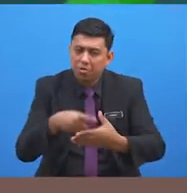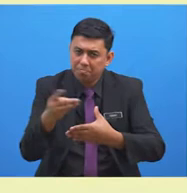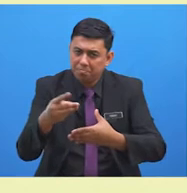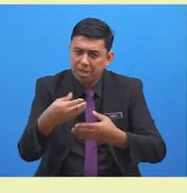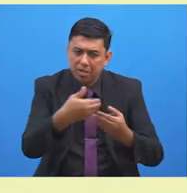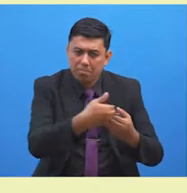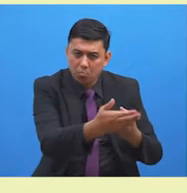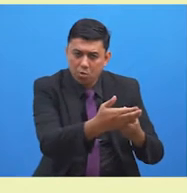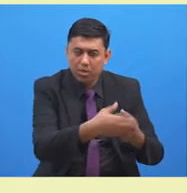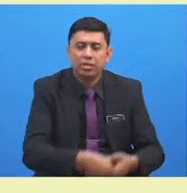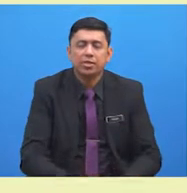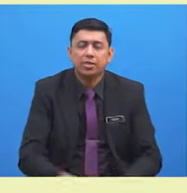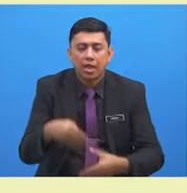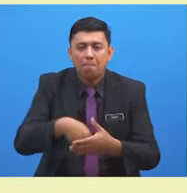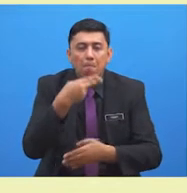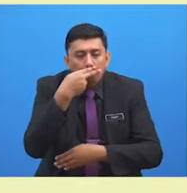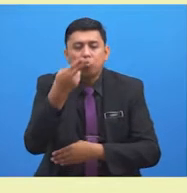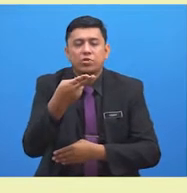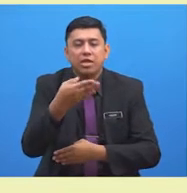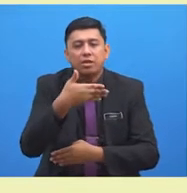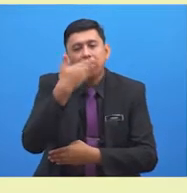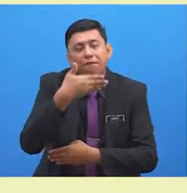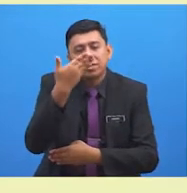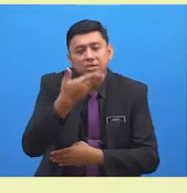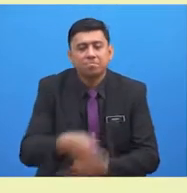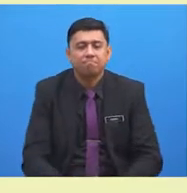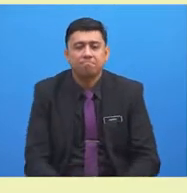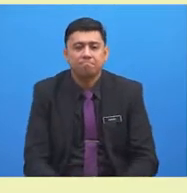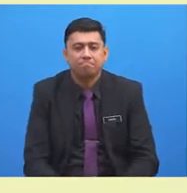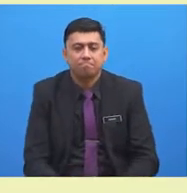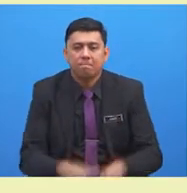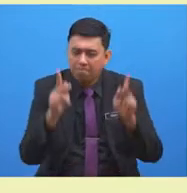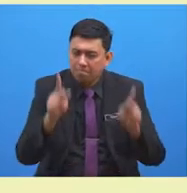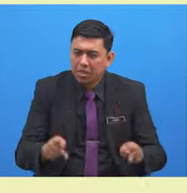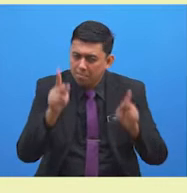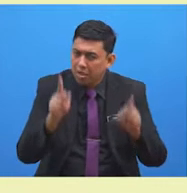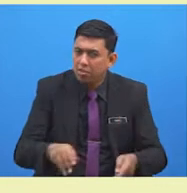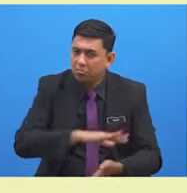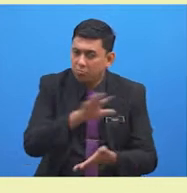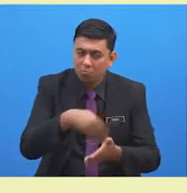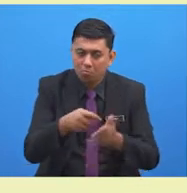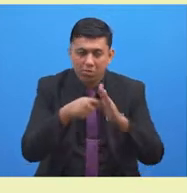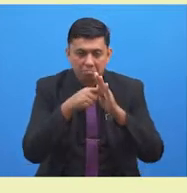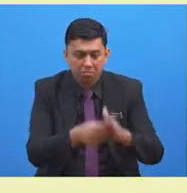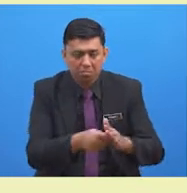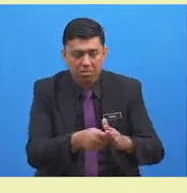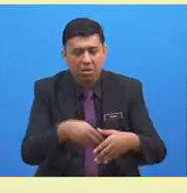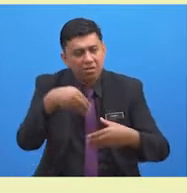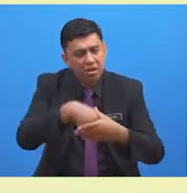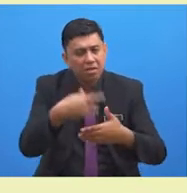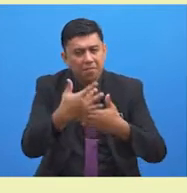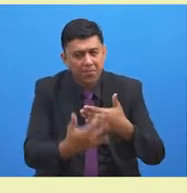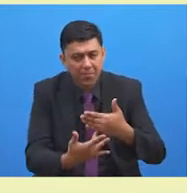sekalian, tekanan separa oksigen dalam darah arteri merupakan salah satu komponen yang